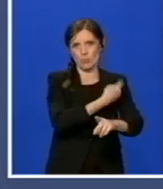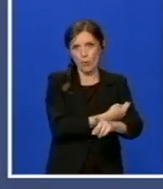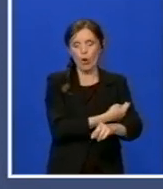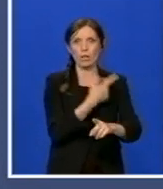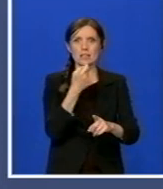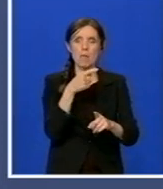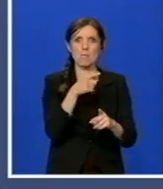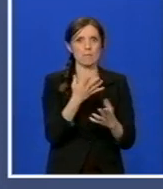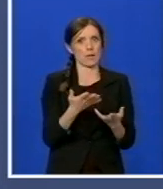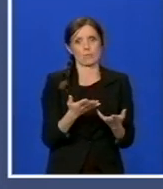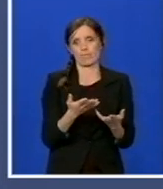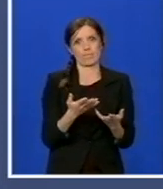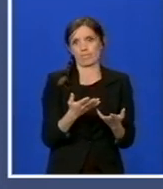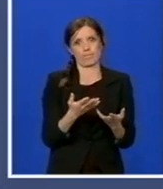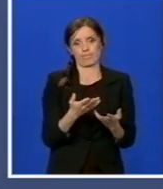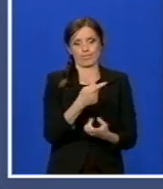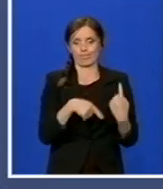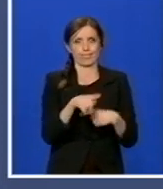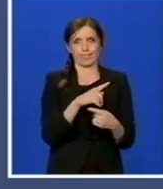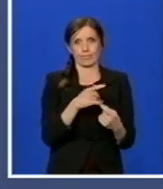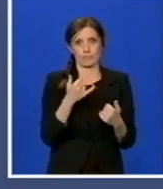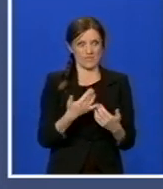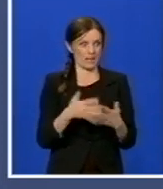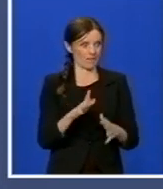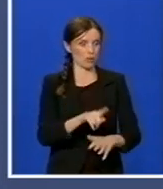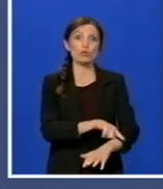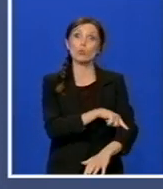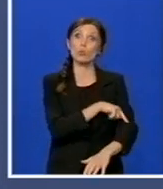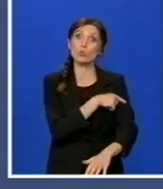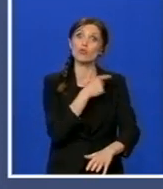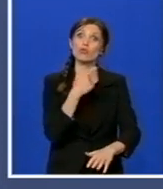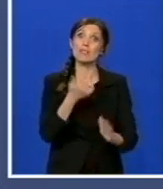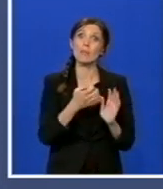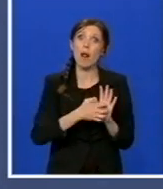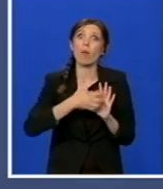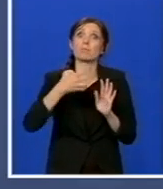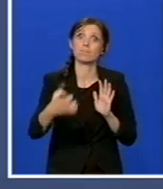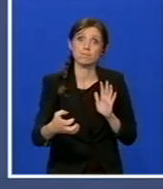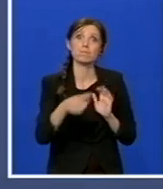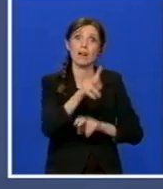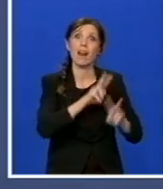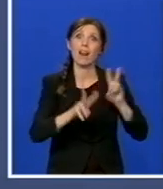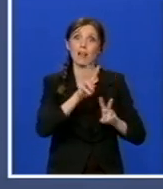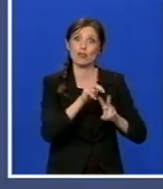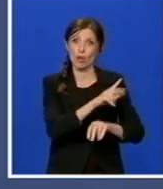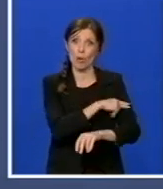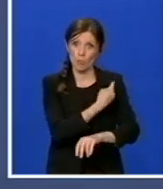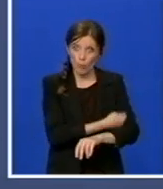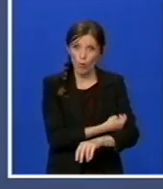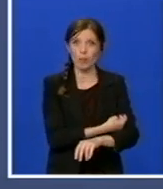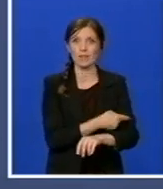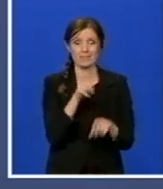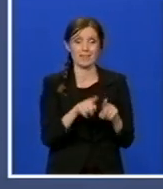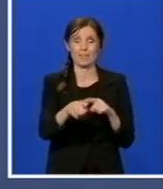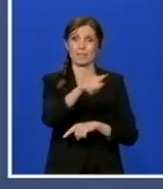provode dosta vremena, sada je duže vreme lečenja u hospitalnim uslovima i neki